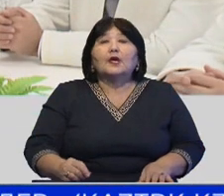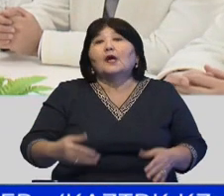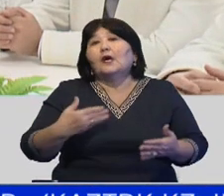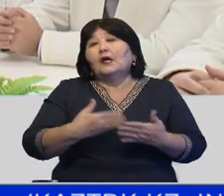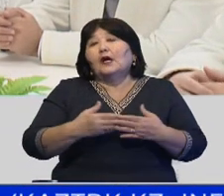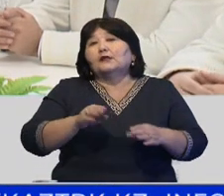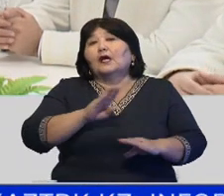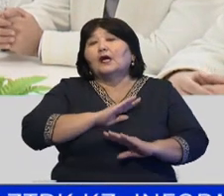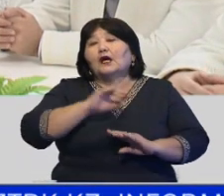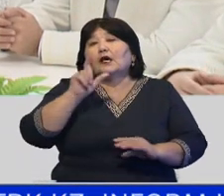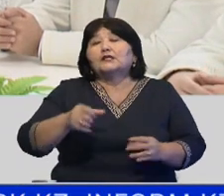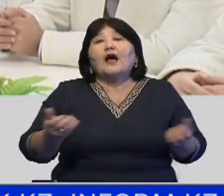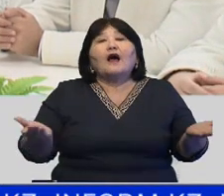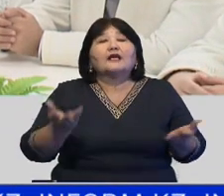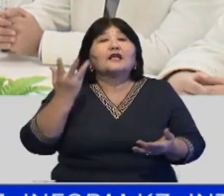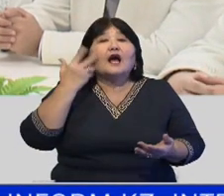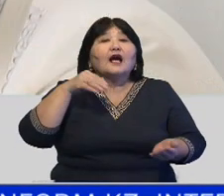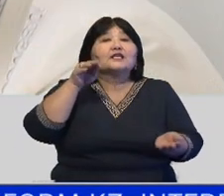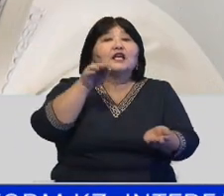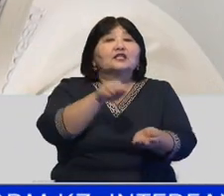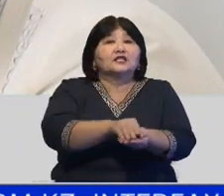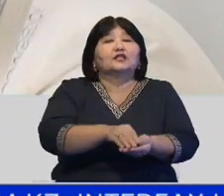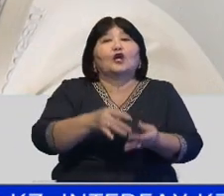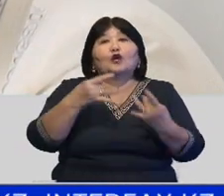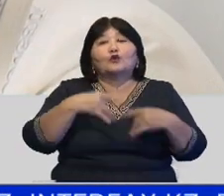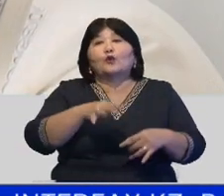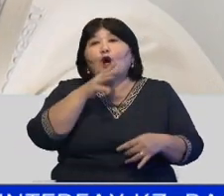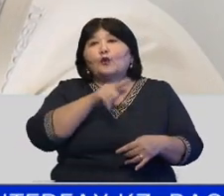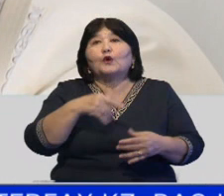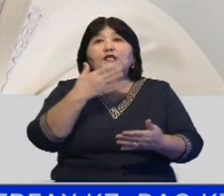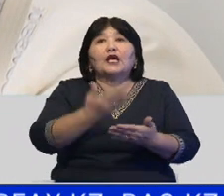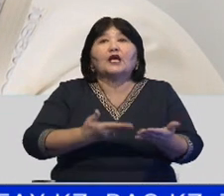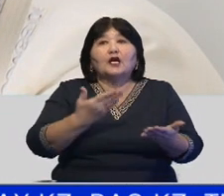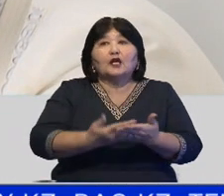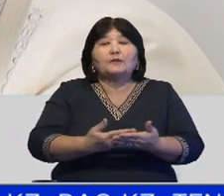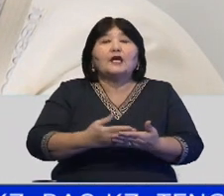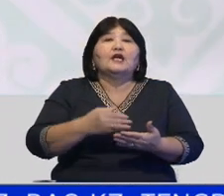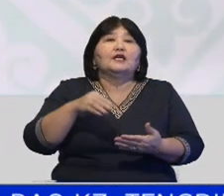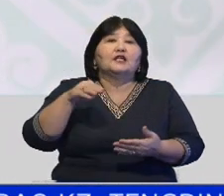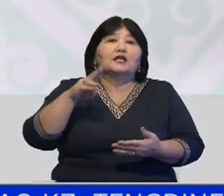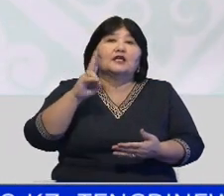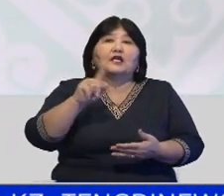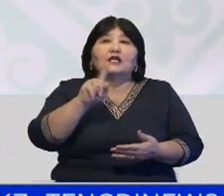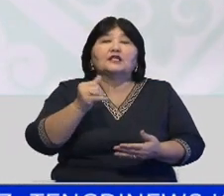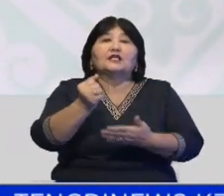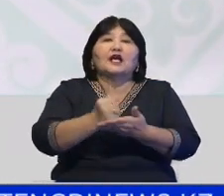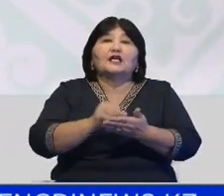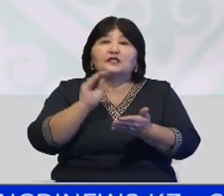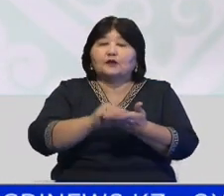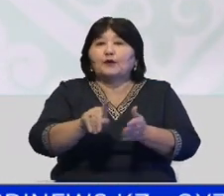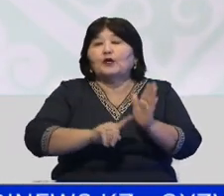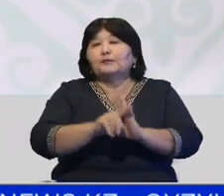Яғни қаза болған кісінің қайда, қашан жерленгені, туған уақыты сынды мәліметтер жерлеу кезет сайтында сақталып отырады. Бұл